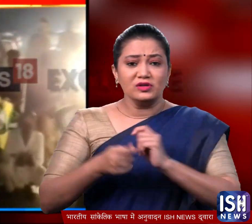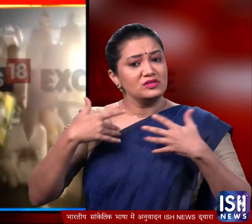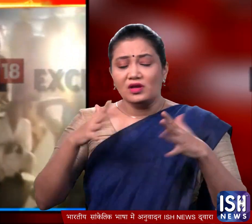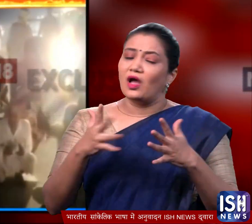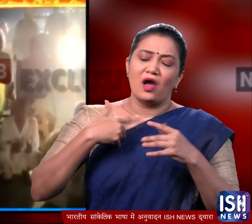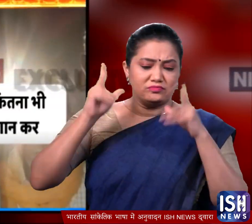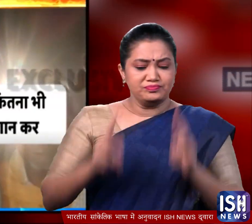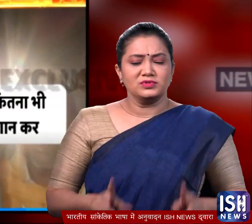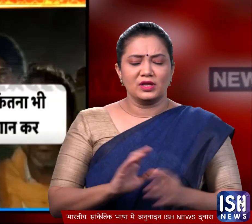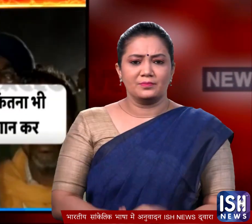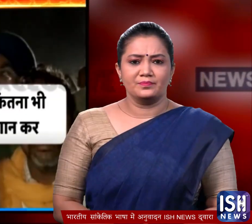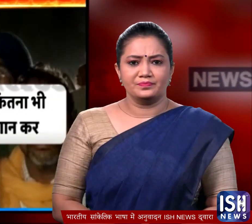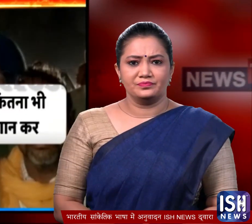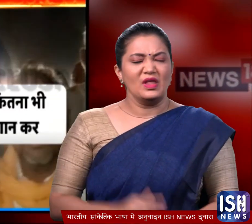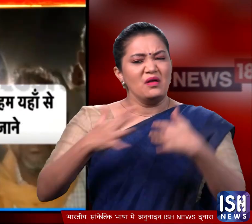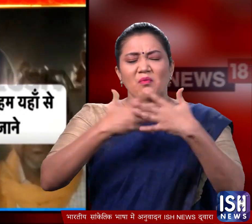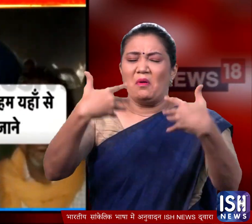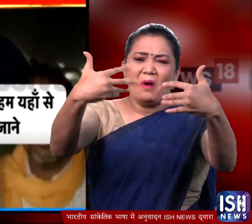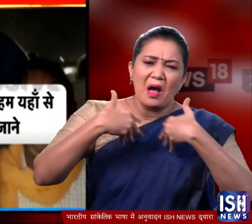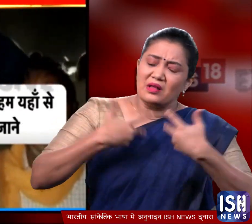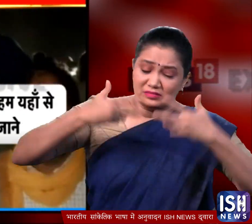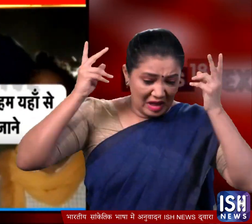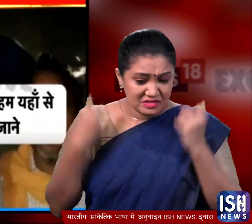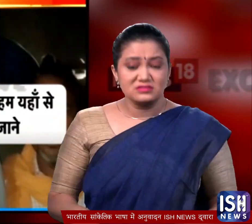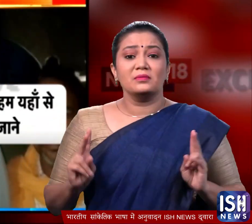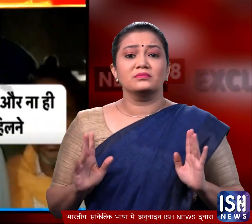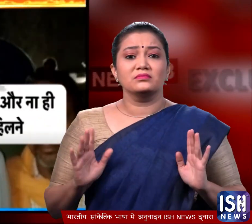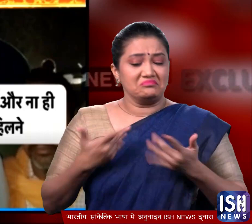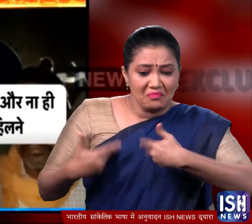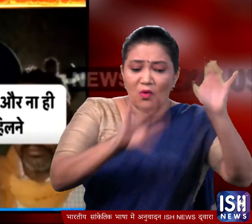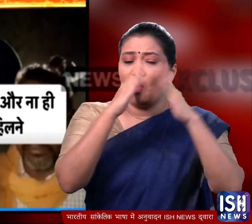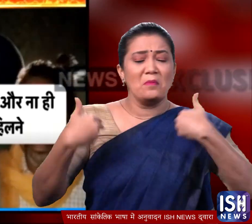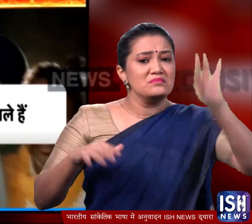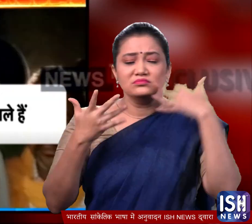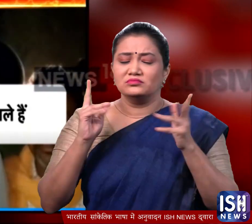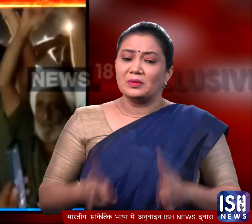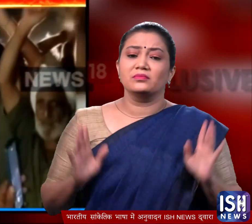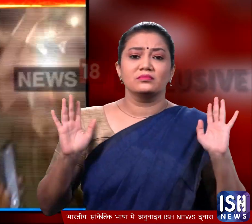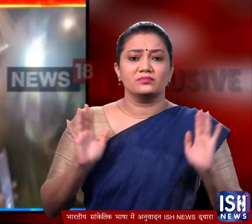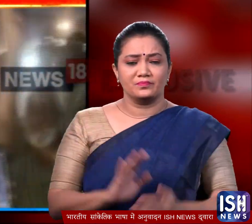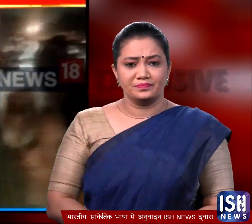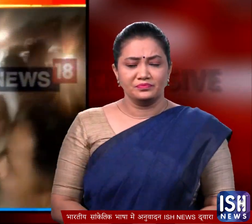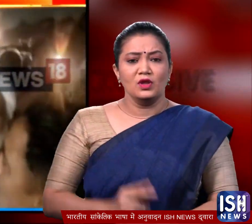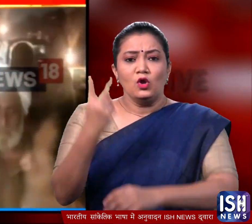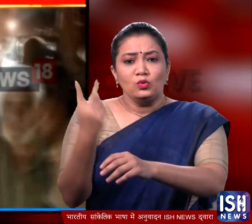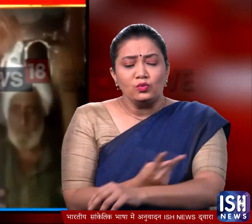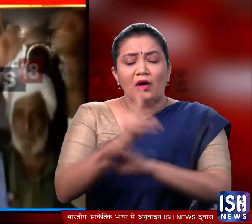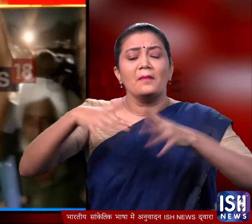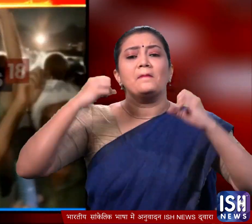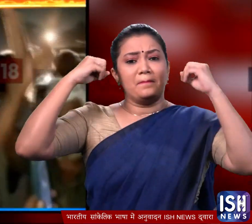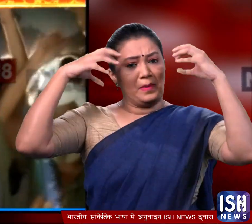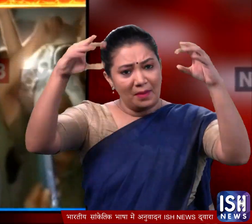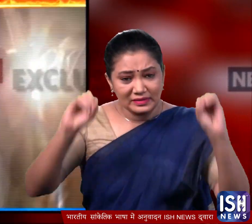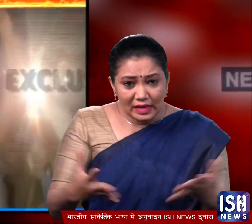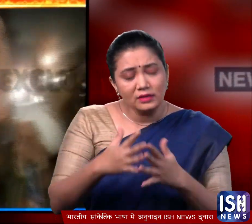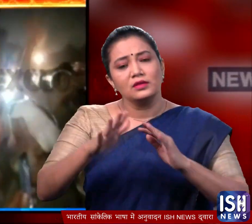वो पीछे नहीं हटेंगे। सानू कितना भी परेशान कर ले, असी इत्थों ना जान वाले हैं ना हलन वाले हैं। खबर है कि जब 2 घंटे बाद बिजली